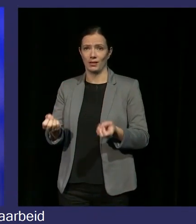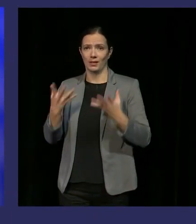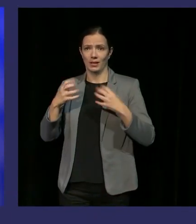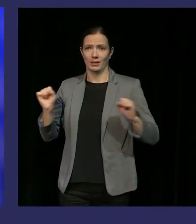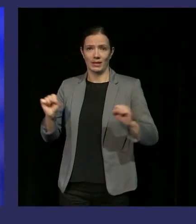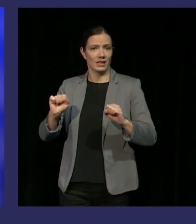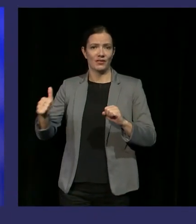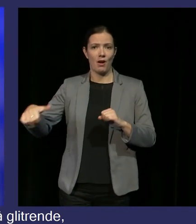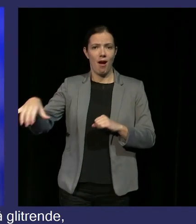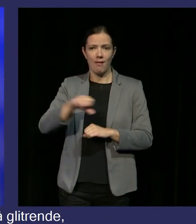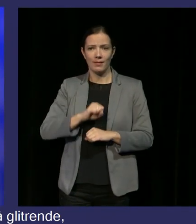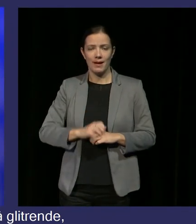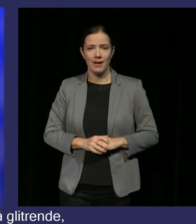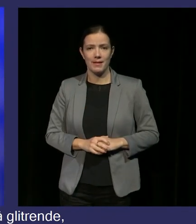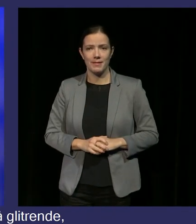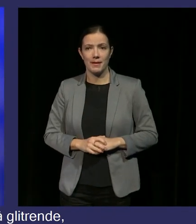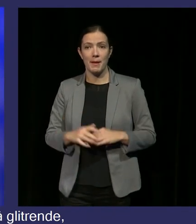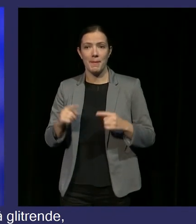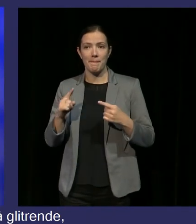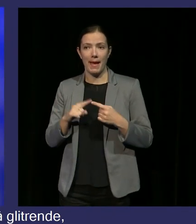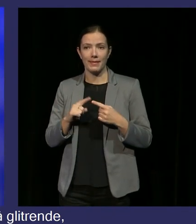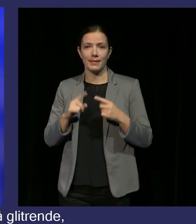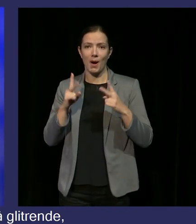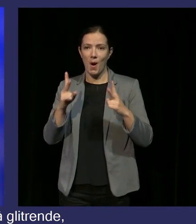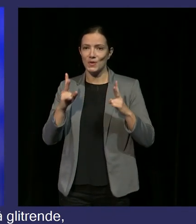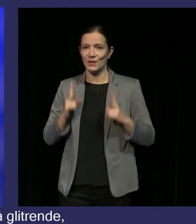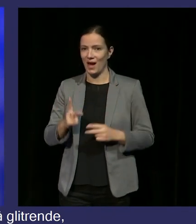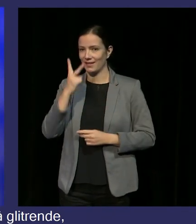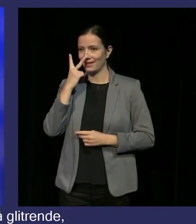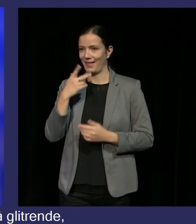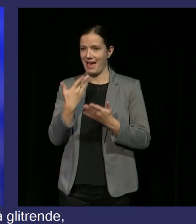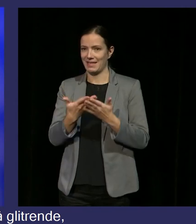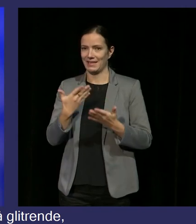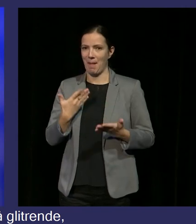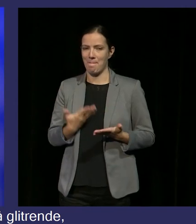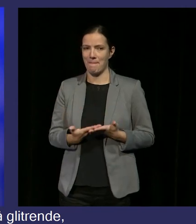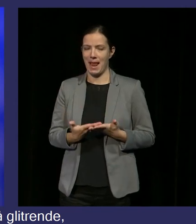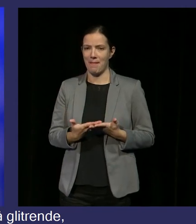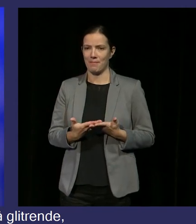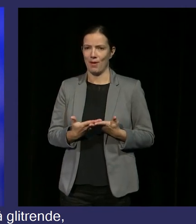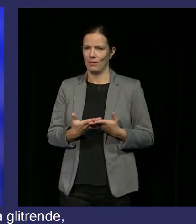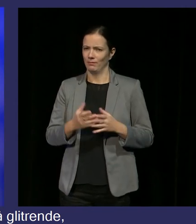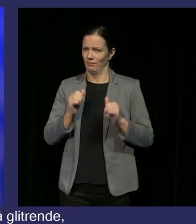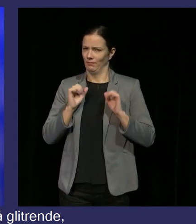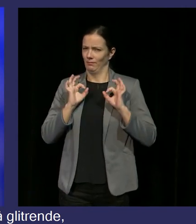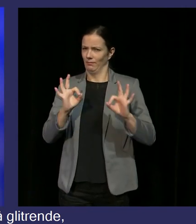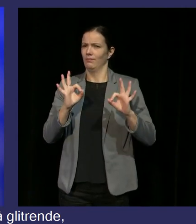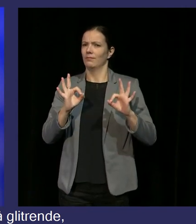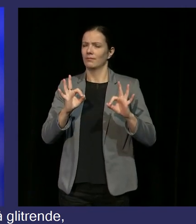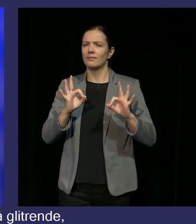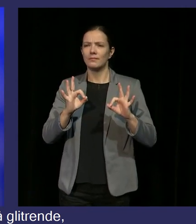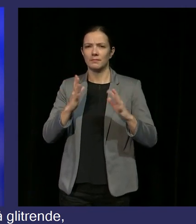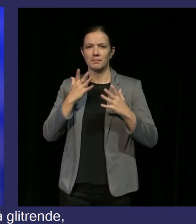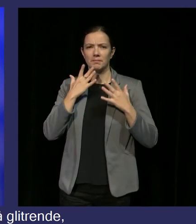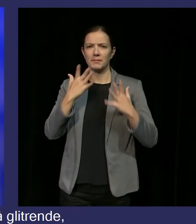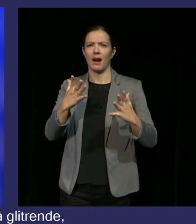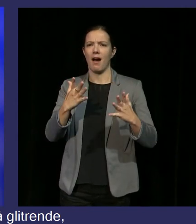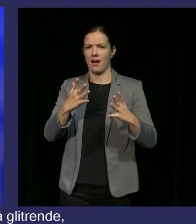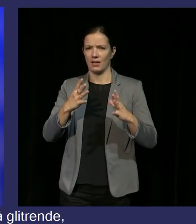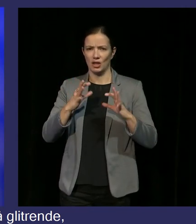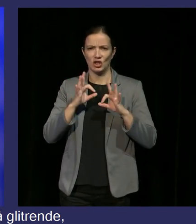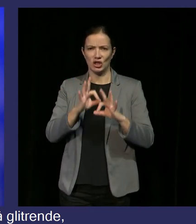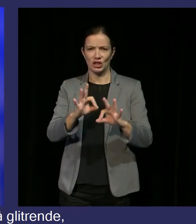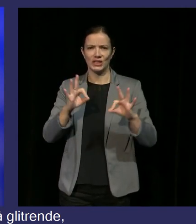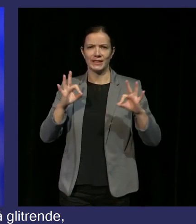alle. Men vi har også sett eksempler på glitrende, forbilledlig klare